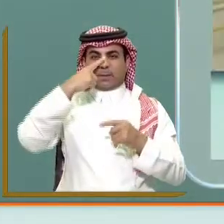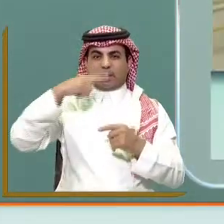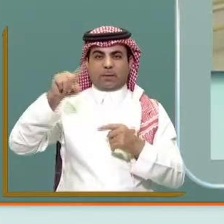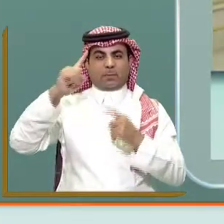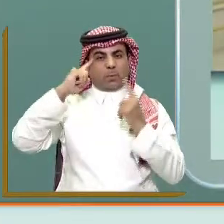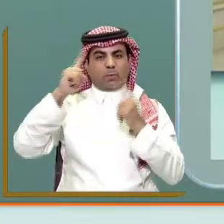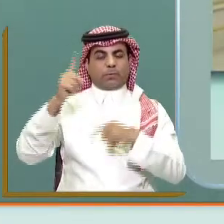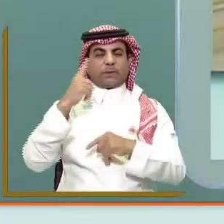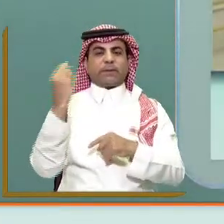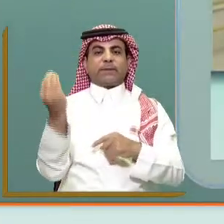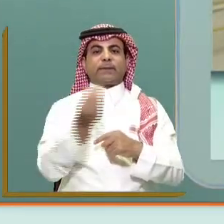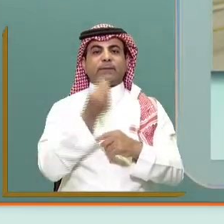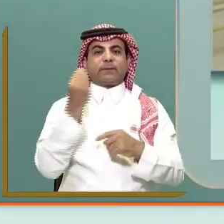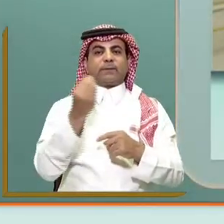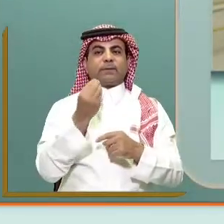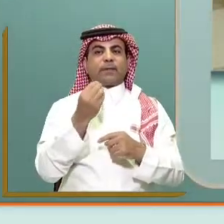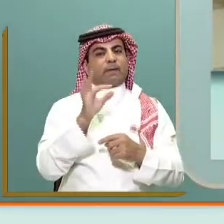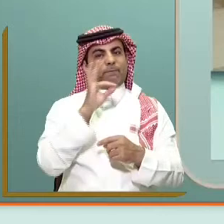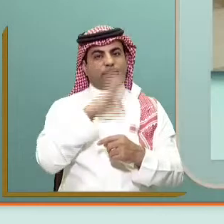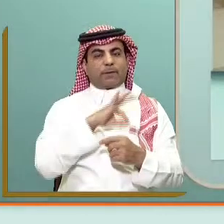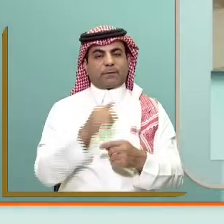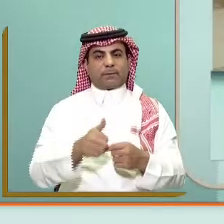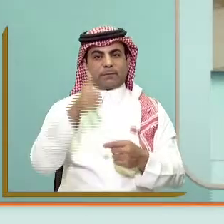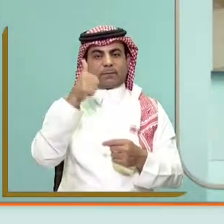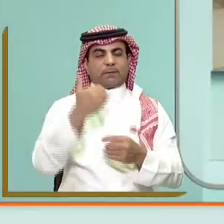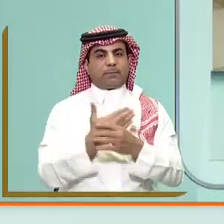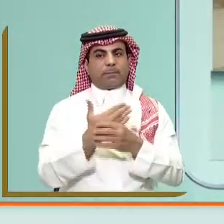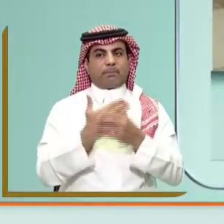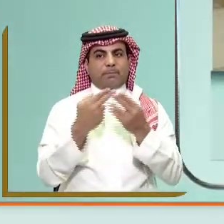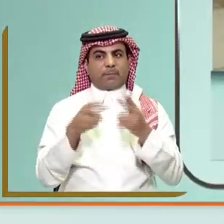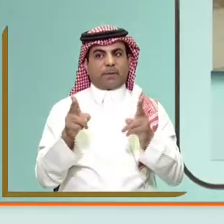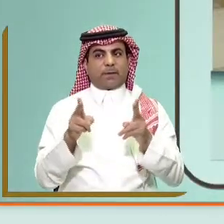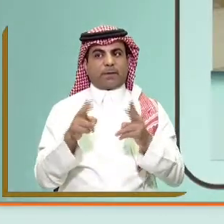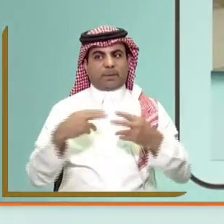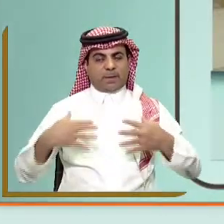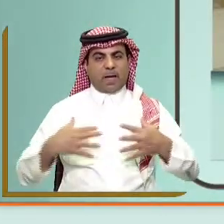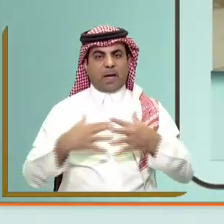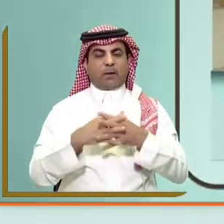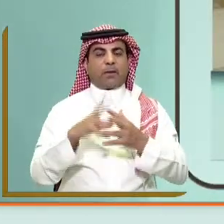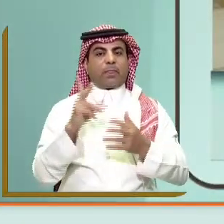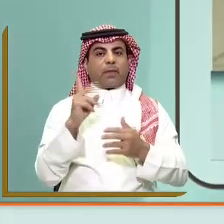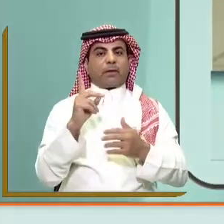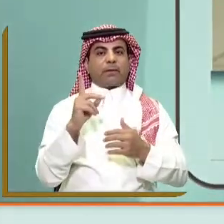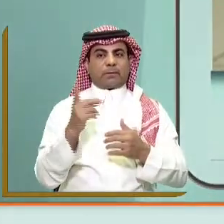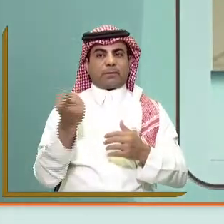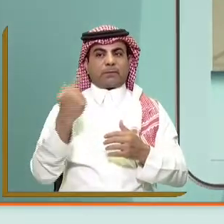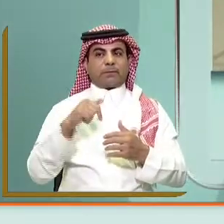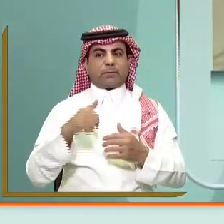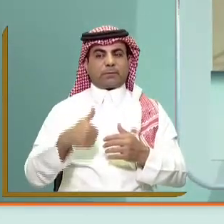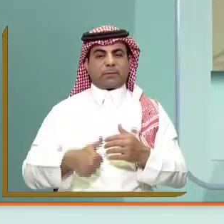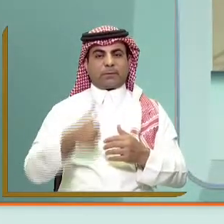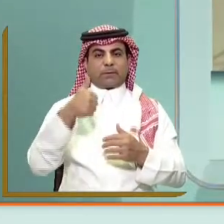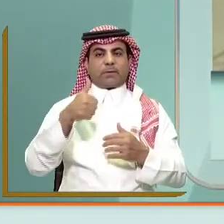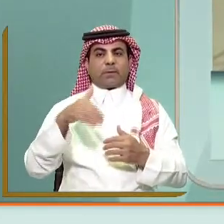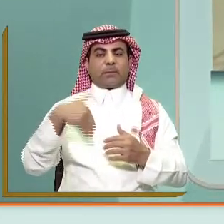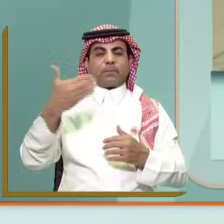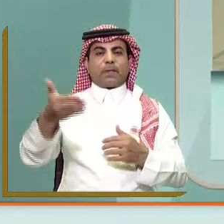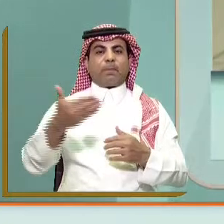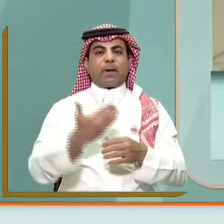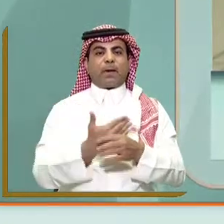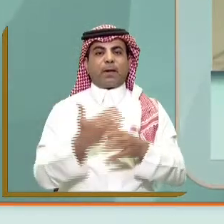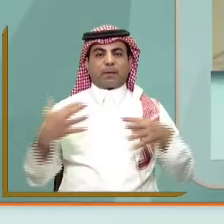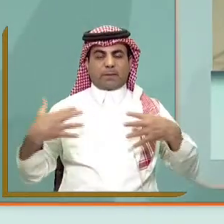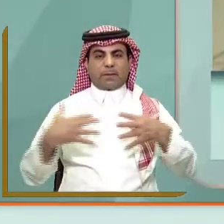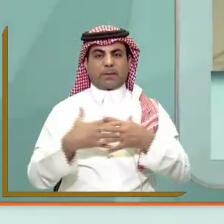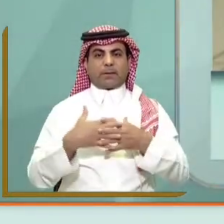التجارب الجيدة على مستوى العالم، ممكن الاستفادة منها خصوصا مع تفعيل المملكة لهذا القطاع. إضافة إلى أن هناك كذلك تكهنات